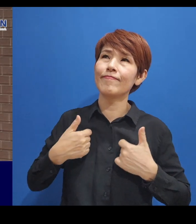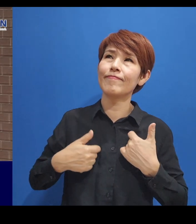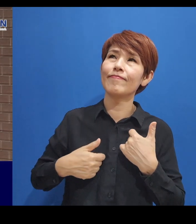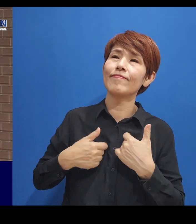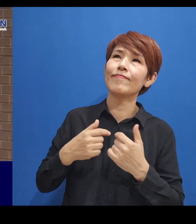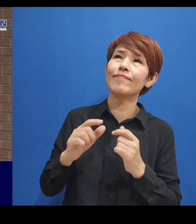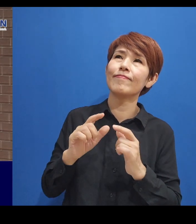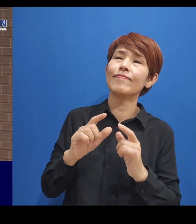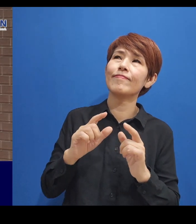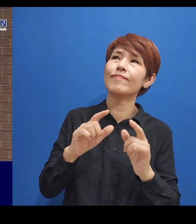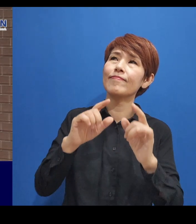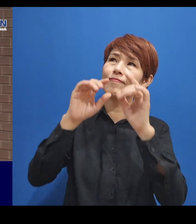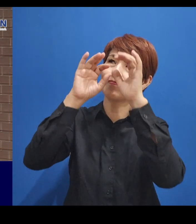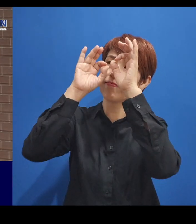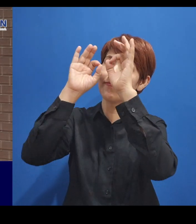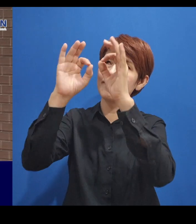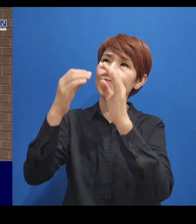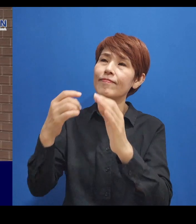기쁨만